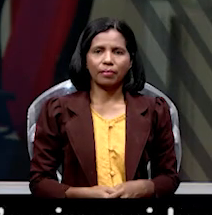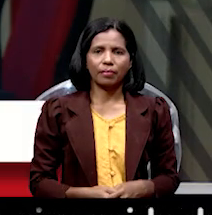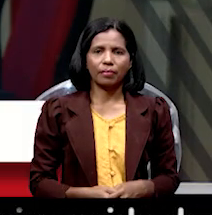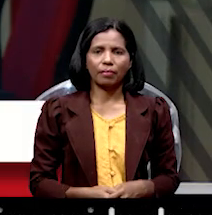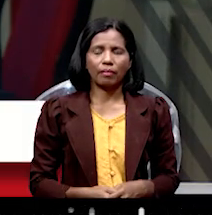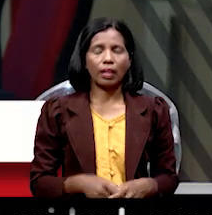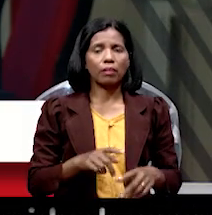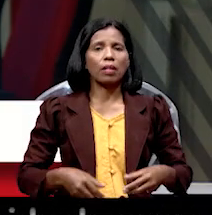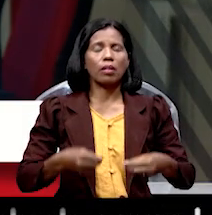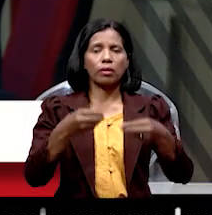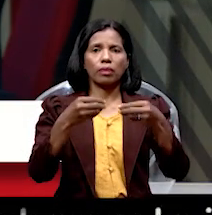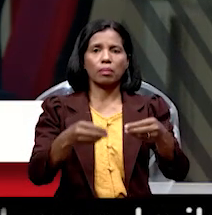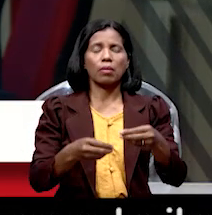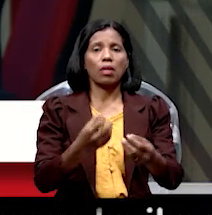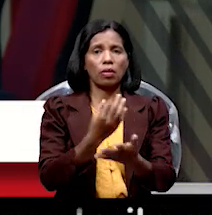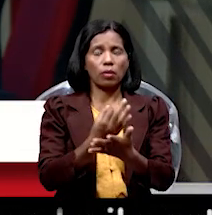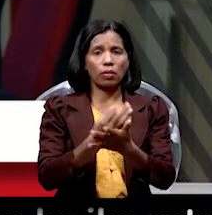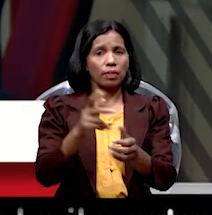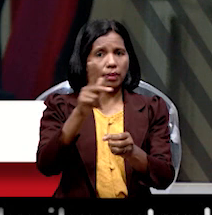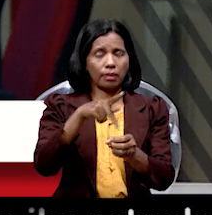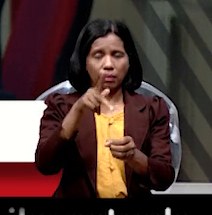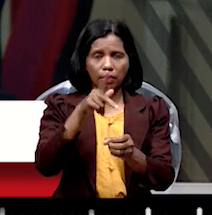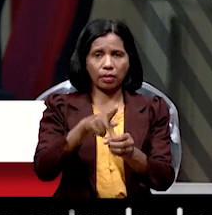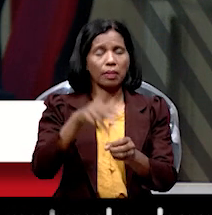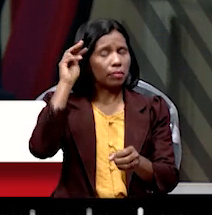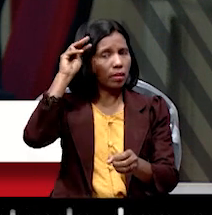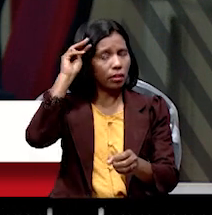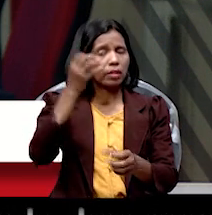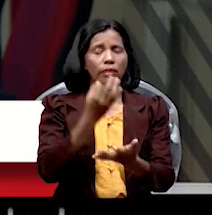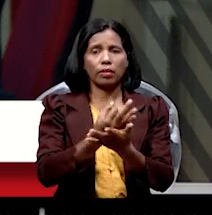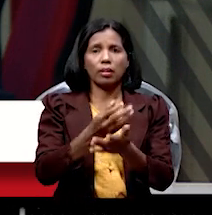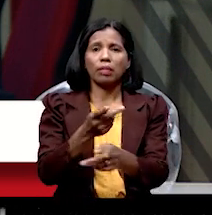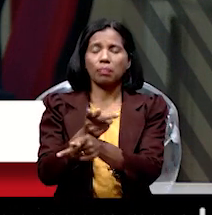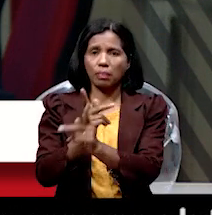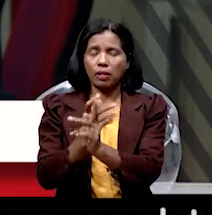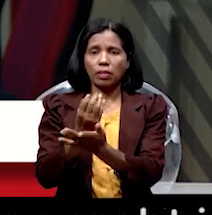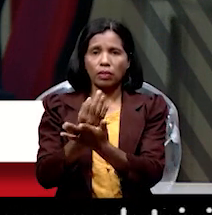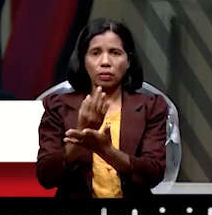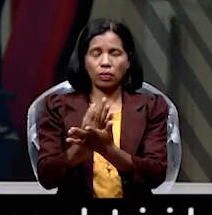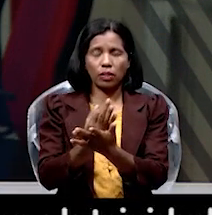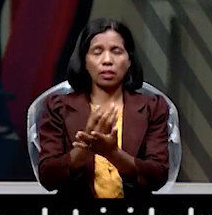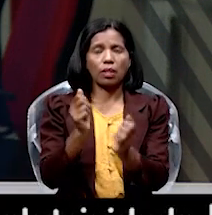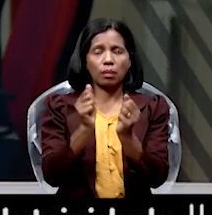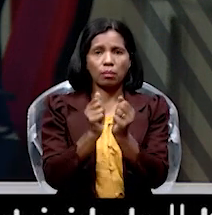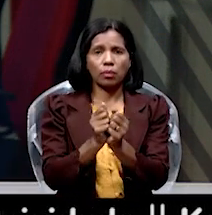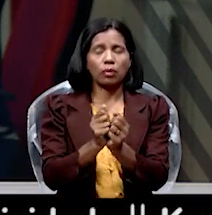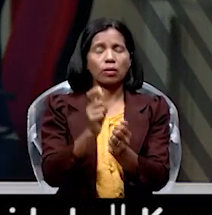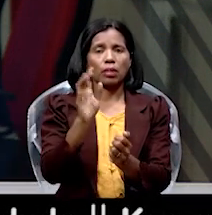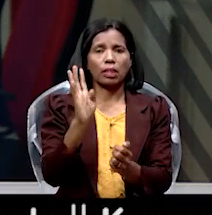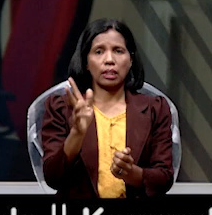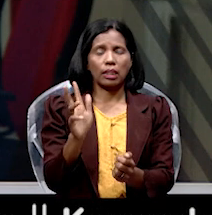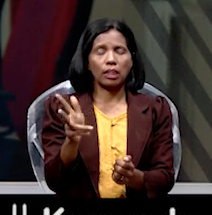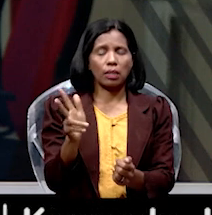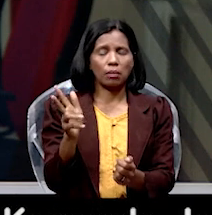Datul la belefo presau ba fundu petroliferu, Ministerul Finanțas împresta osan to contolul răsânglima, husi Bancu